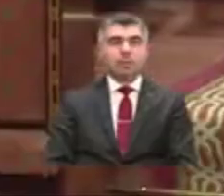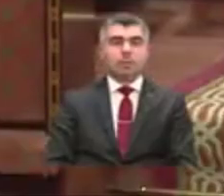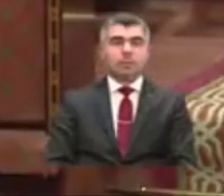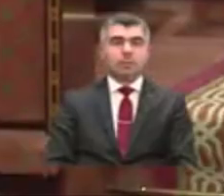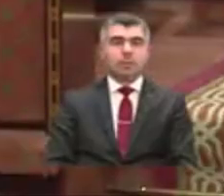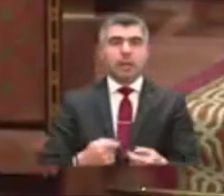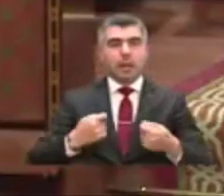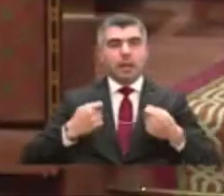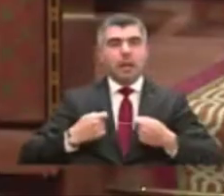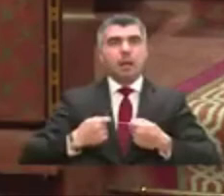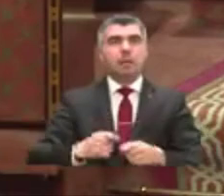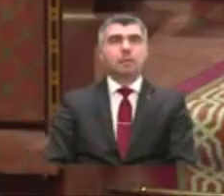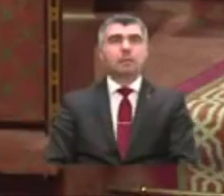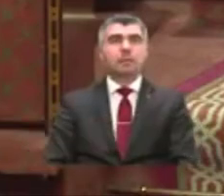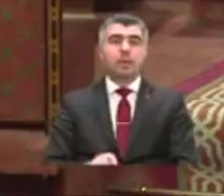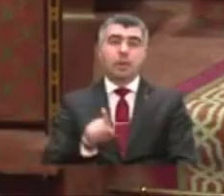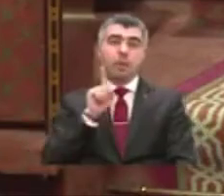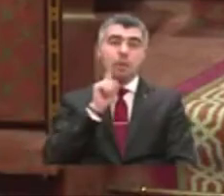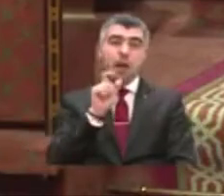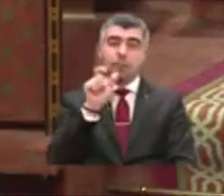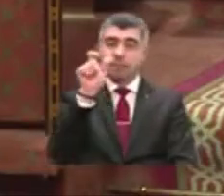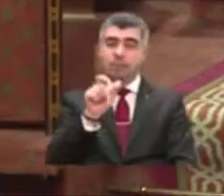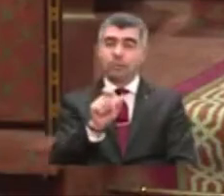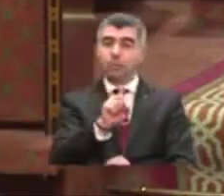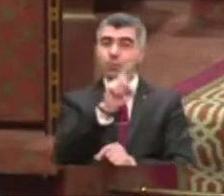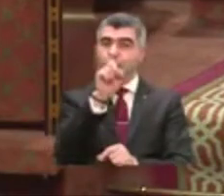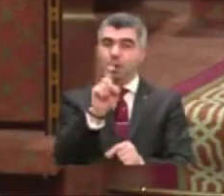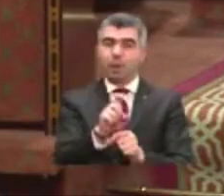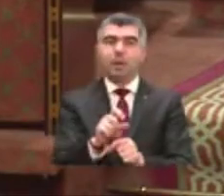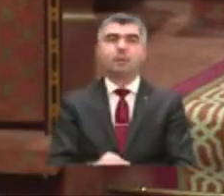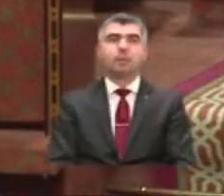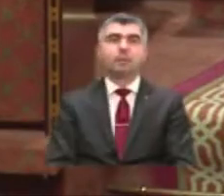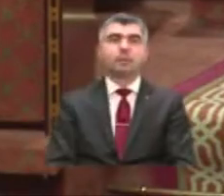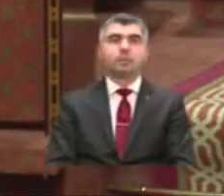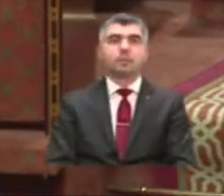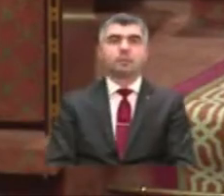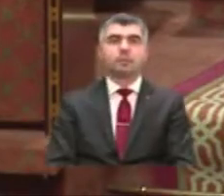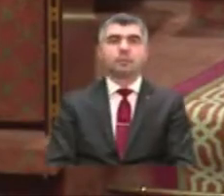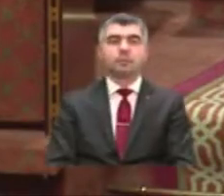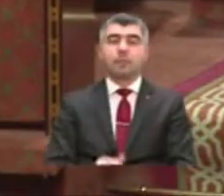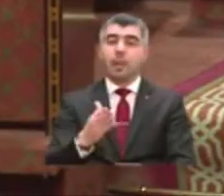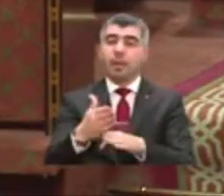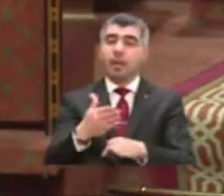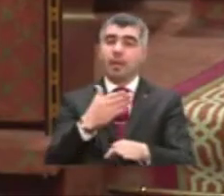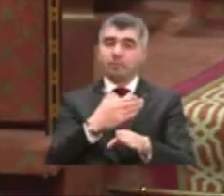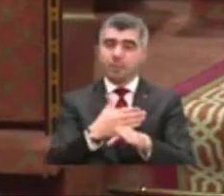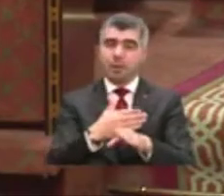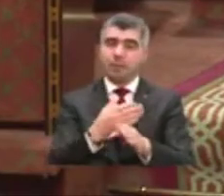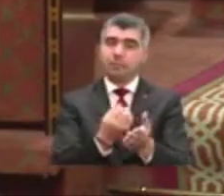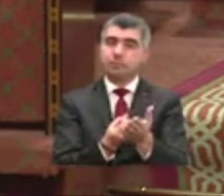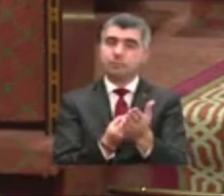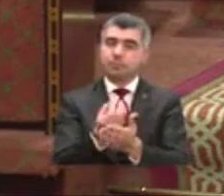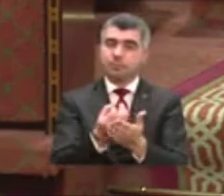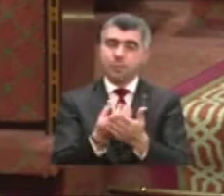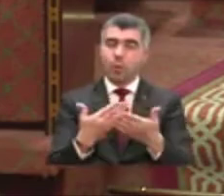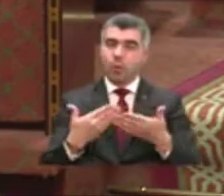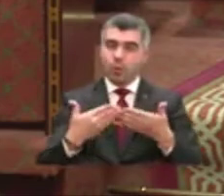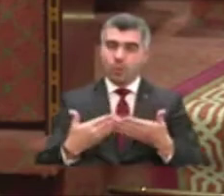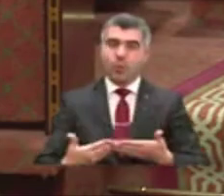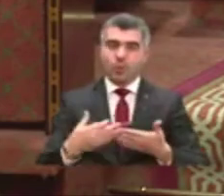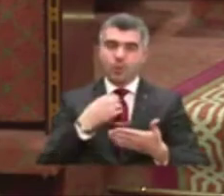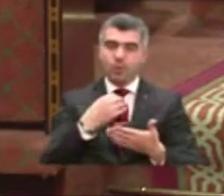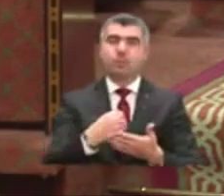سيد الرئيس المحترم، شكرا سيد النائبة المحترمة على هذا السؤال. فكما سبق لي أن ذكرت فاليوم يمكننا نقول